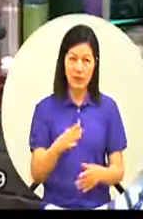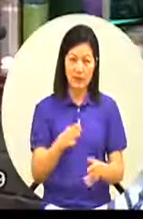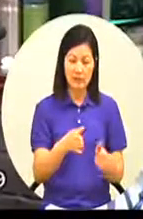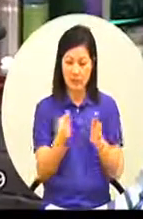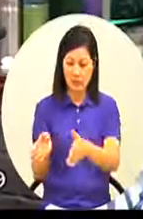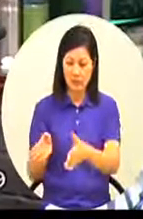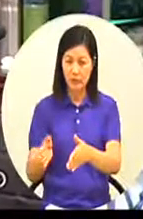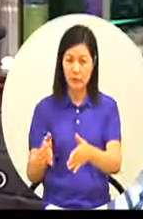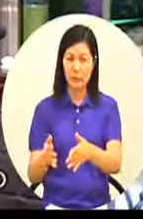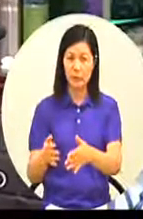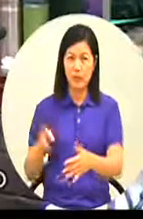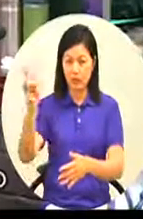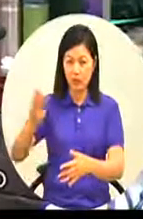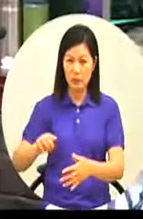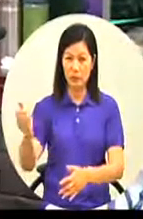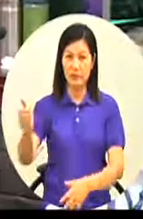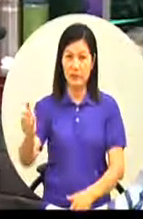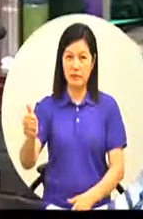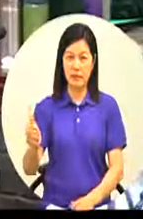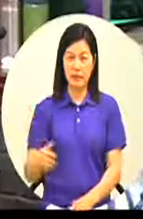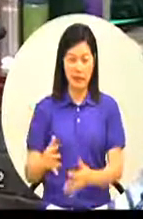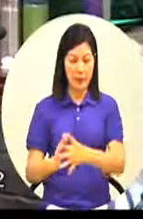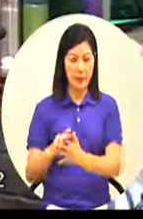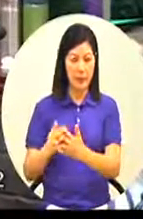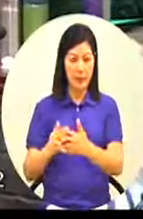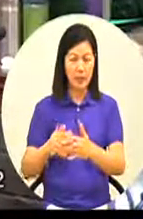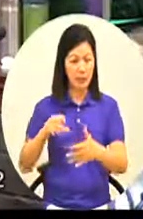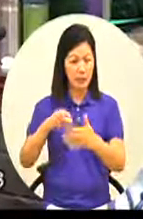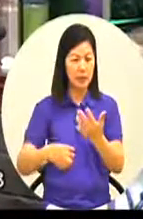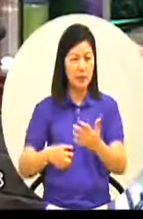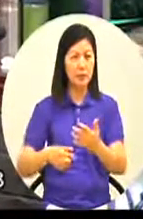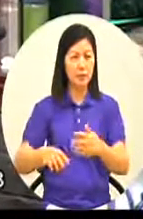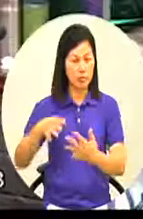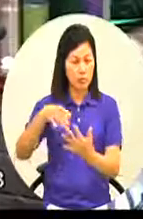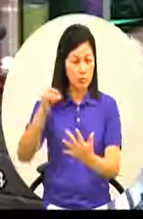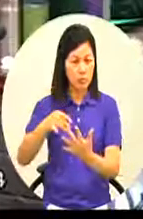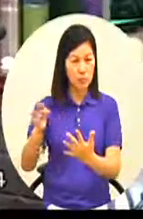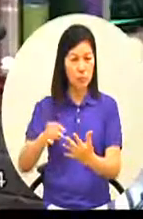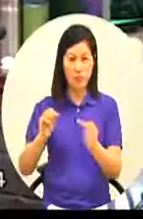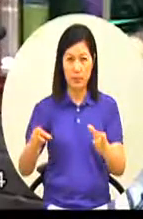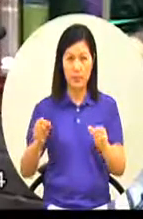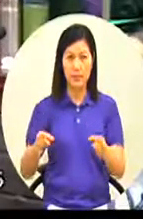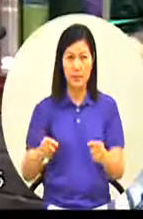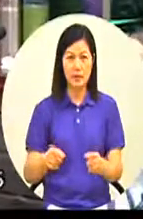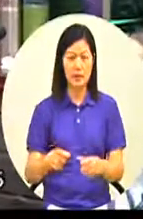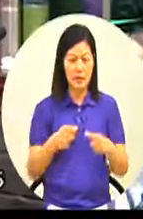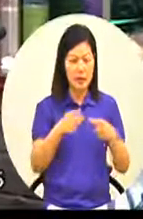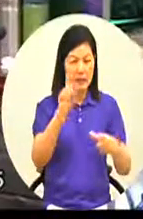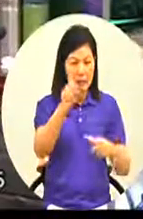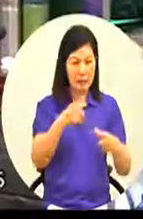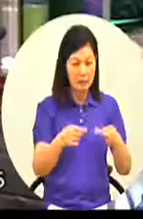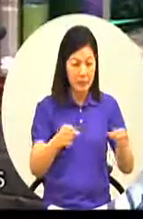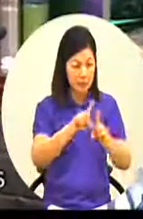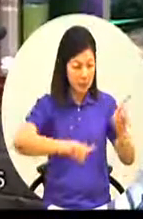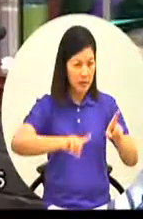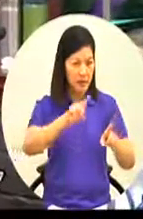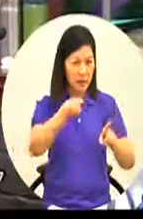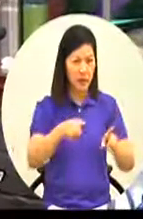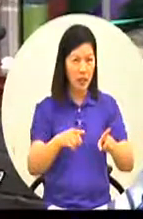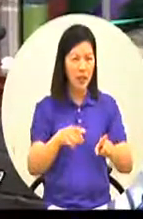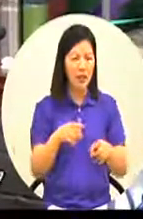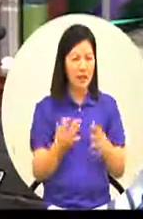实你仔细去看呐、因为美国的选举制度不一样嘛，所以他差几票就变成一面倒啊。其实他选票是差不多